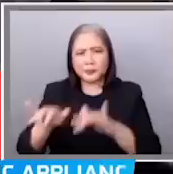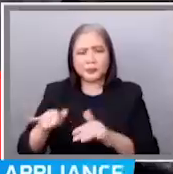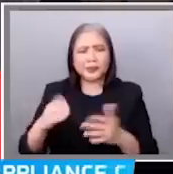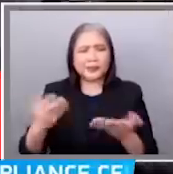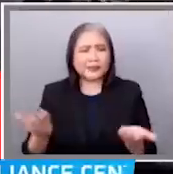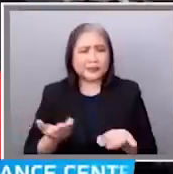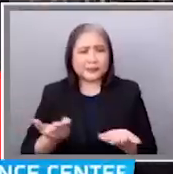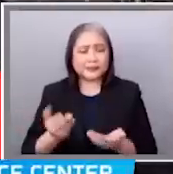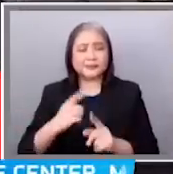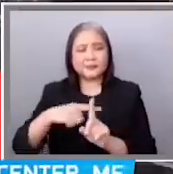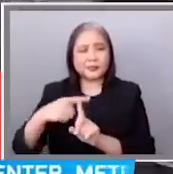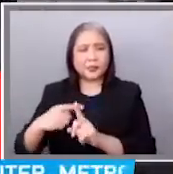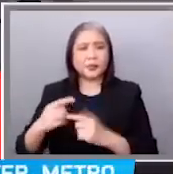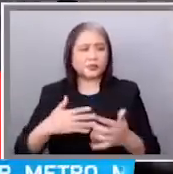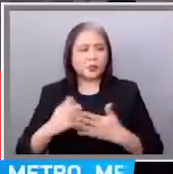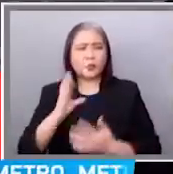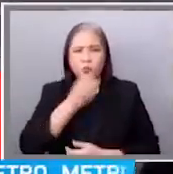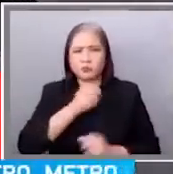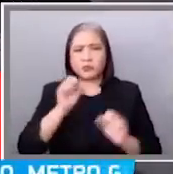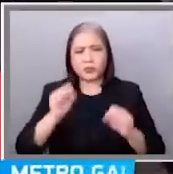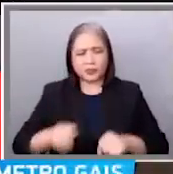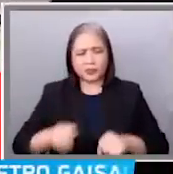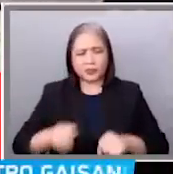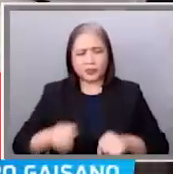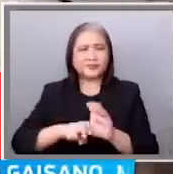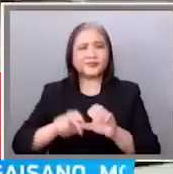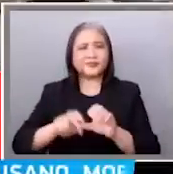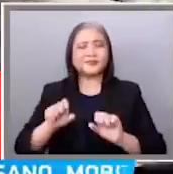sino pwede nang sumakay dito.